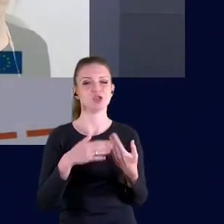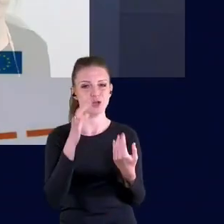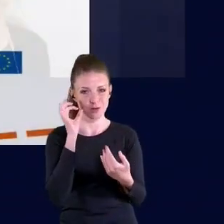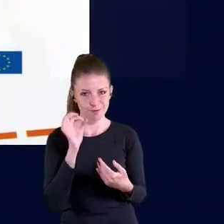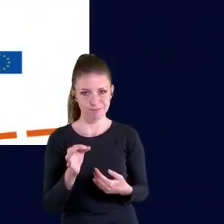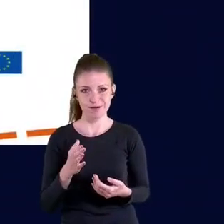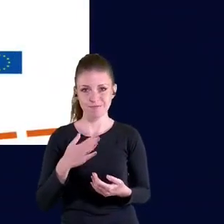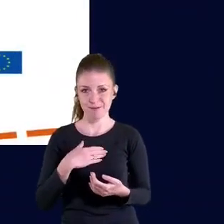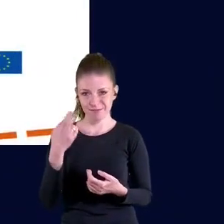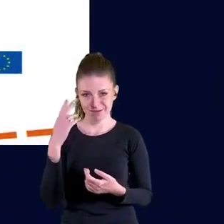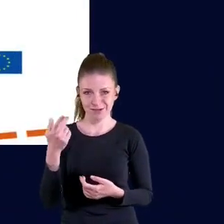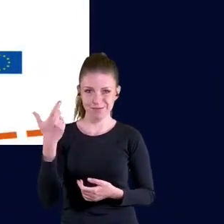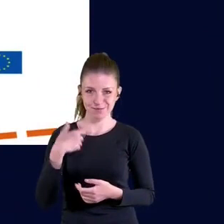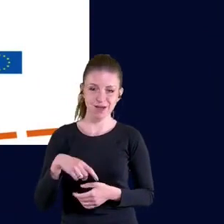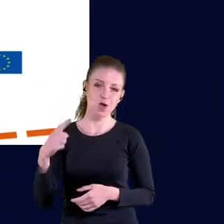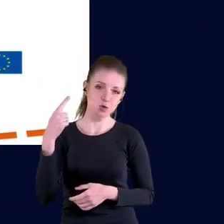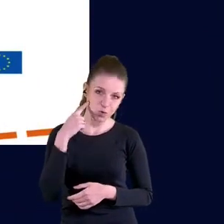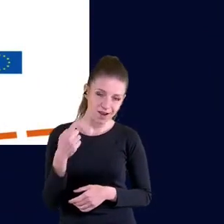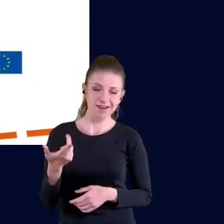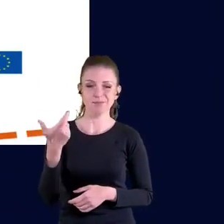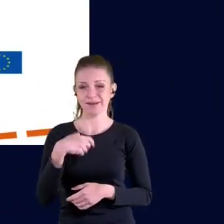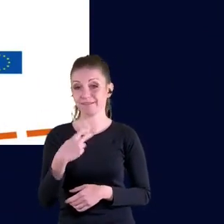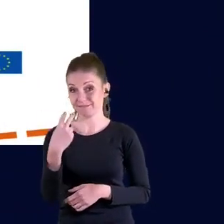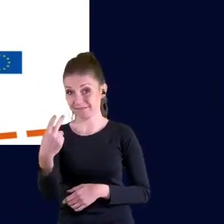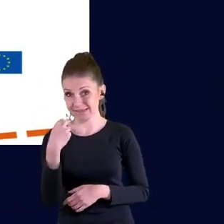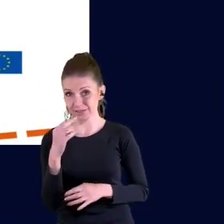Mam nadzieję że nie słychać I widać